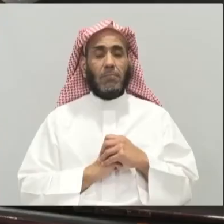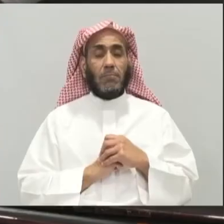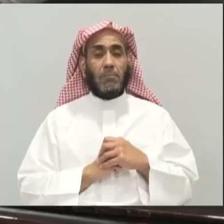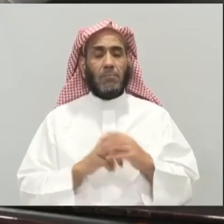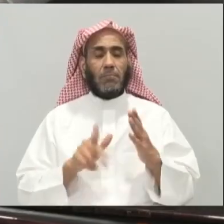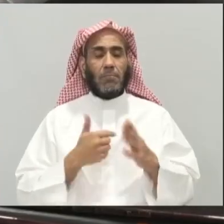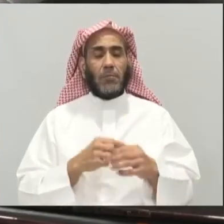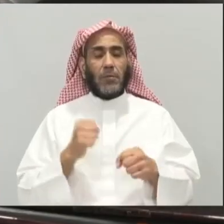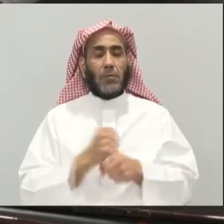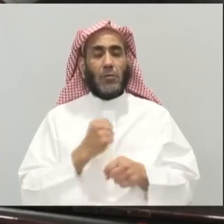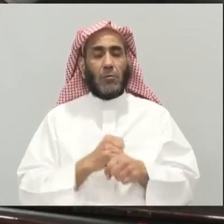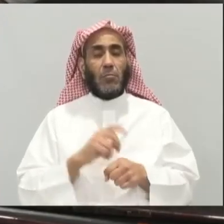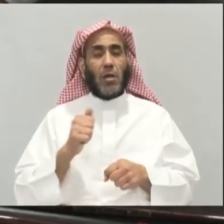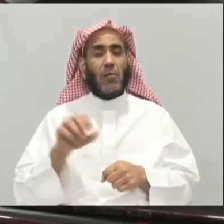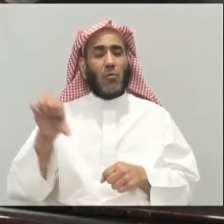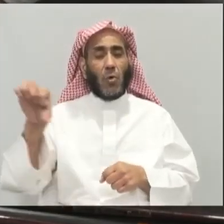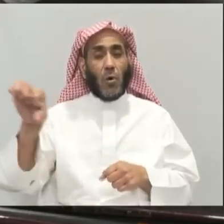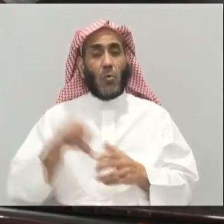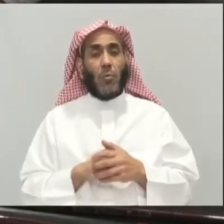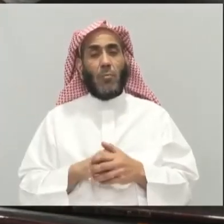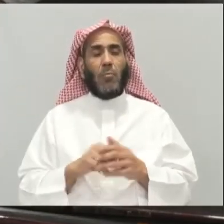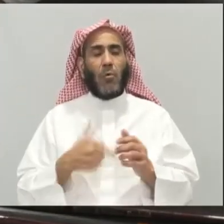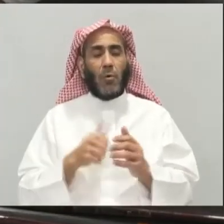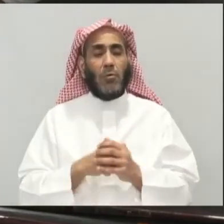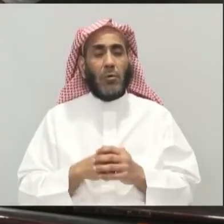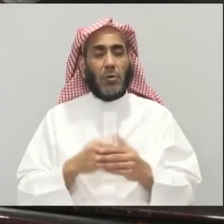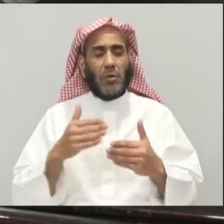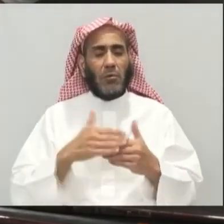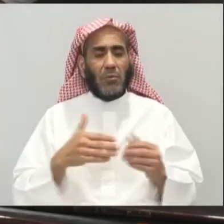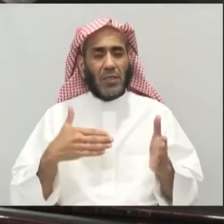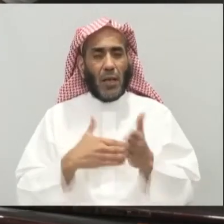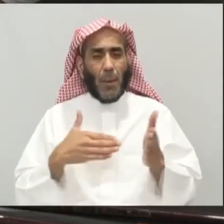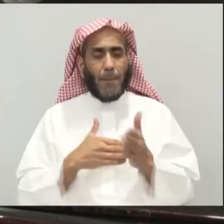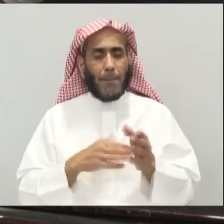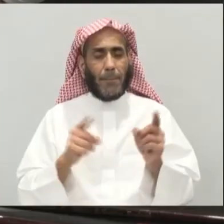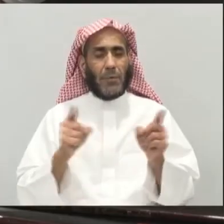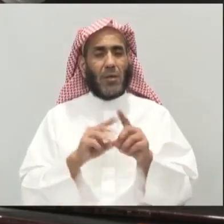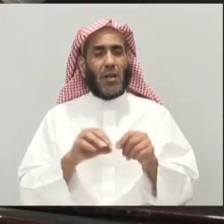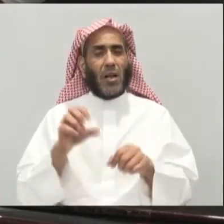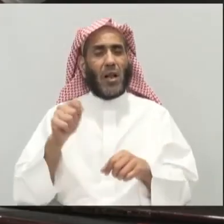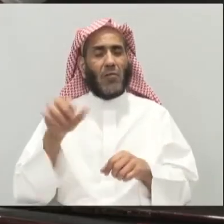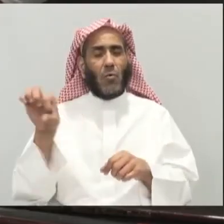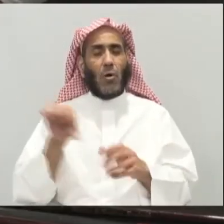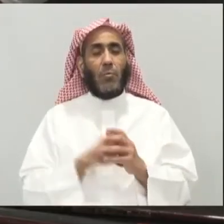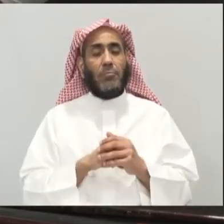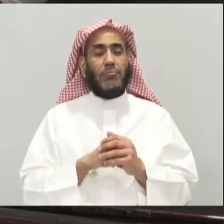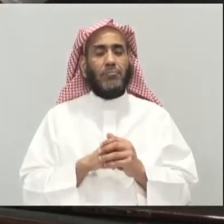هنبدا نشتغل بحرف الواو طبعا اقترب نعمل التهاب بالنسبه لحرف الواو